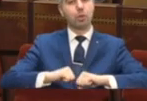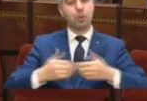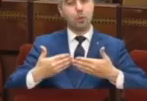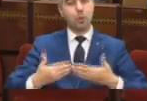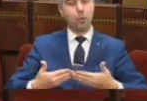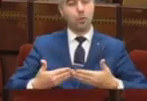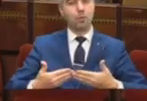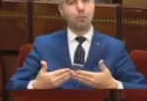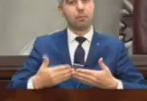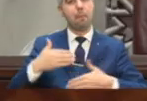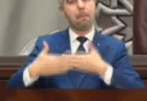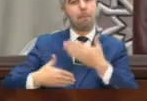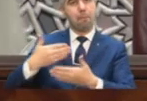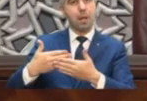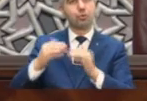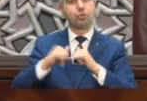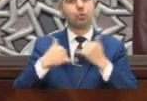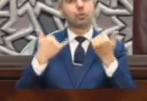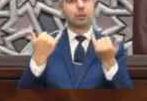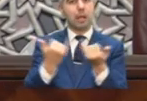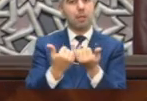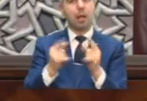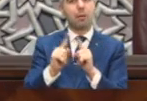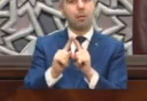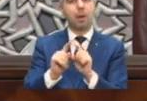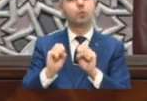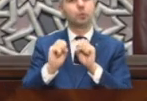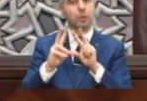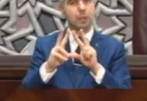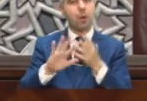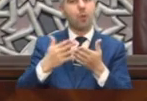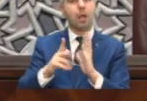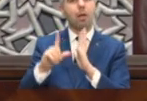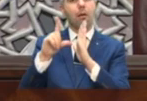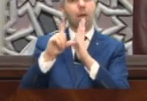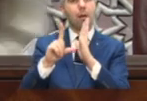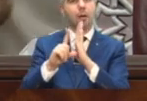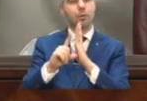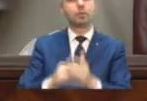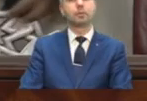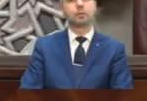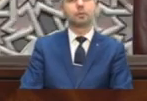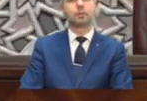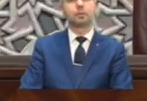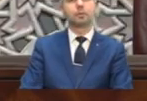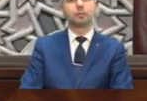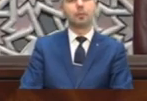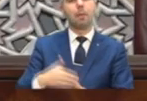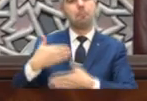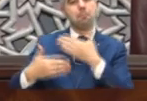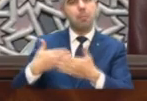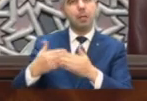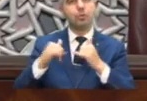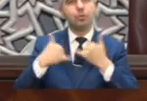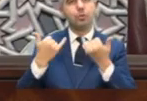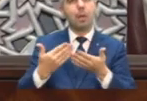جلسة تشريعية ستخصص للدراسة والتصويت على مشاريع القوانين الجاهزة، وذلك مباشرة